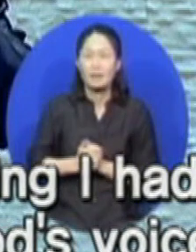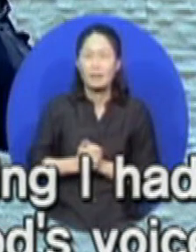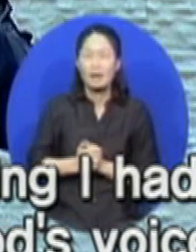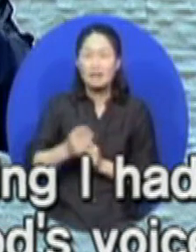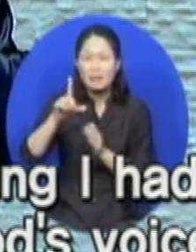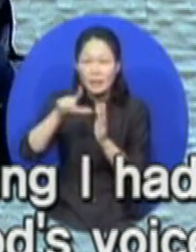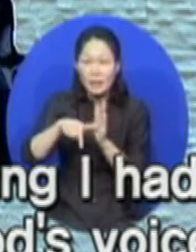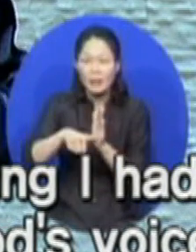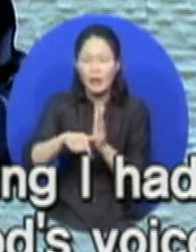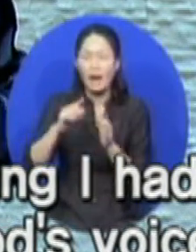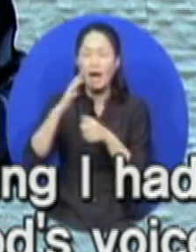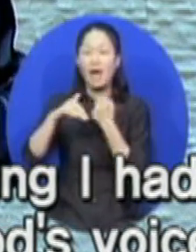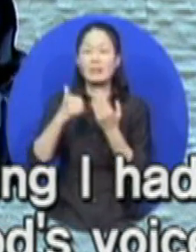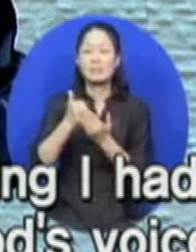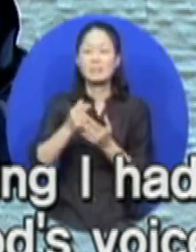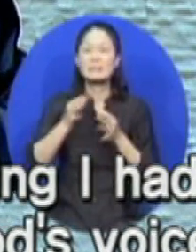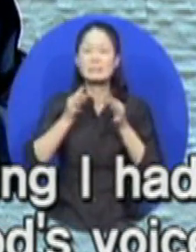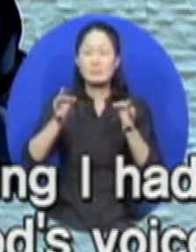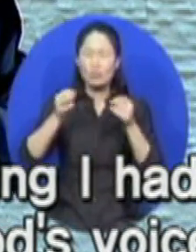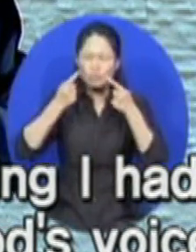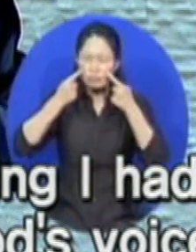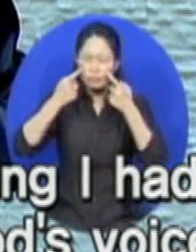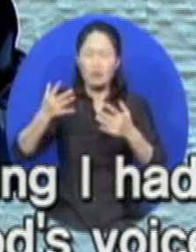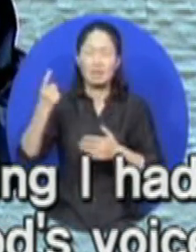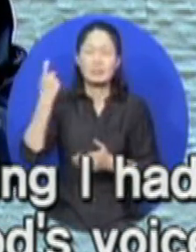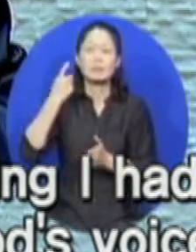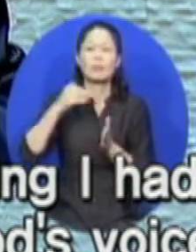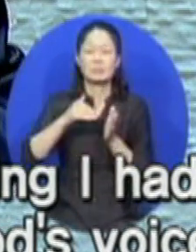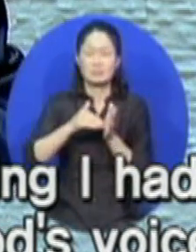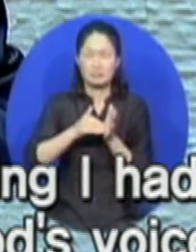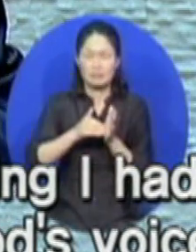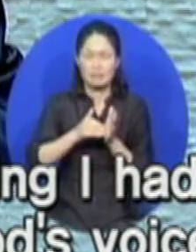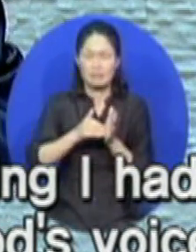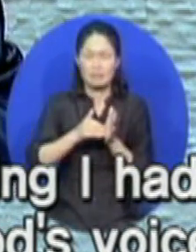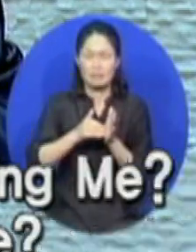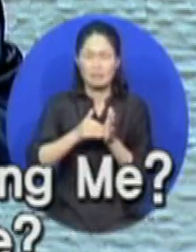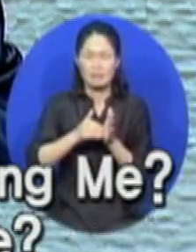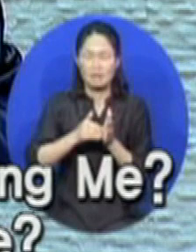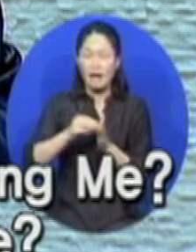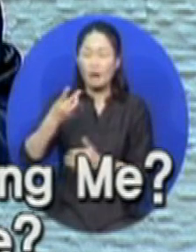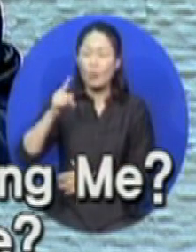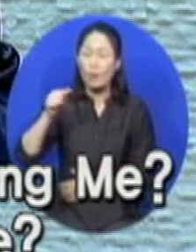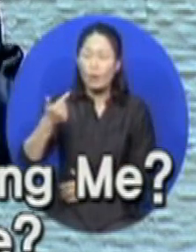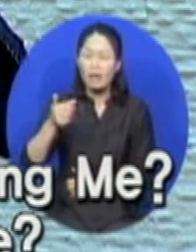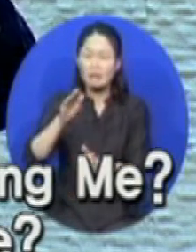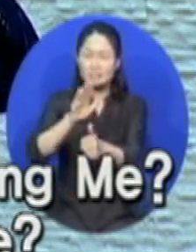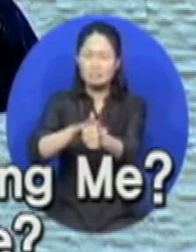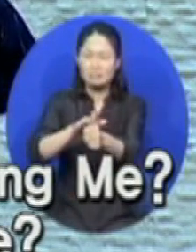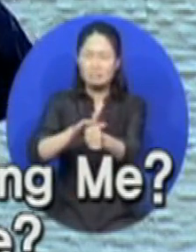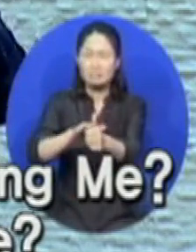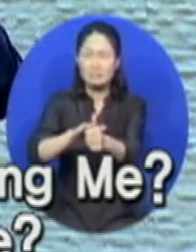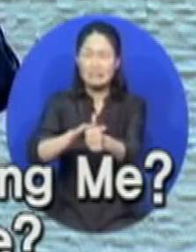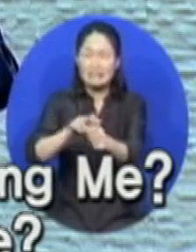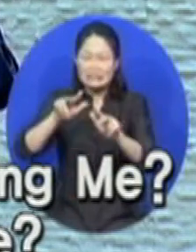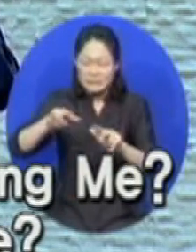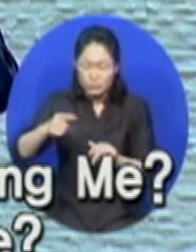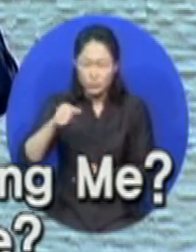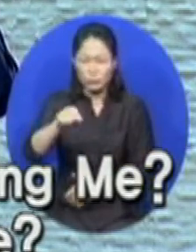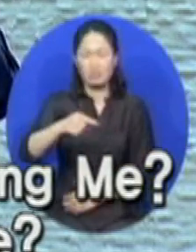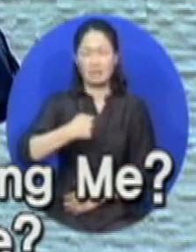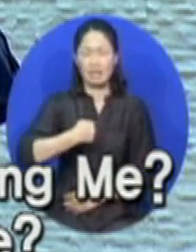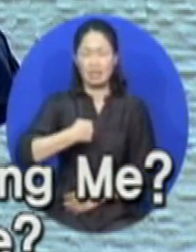그때 하나님의 음성이 너무나 또렷하게 들려 것들입니다 로렌 지금도 너는